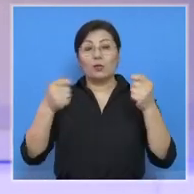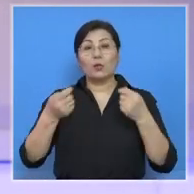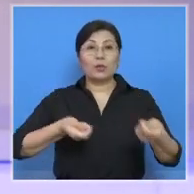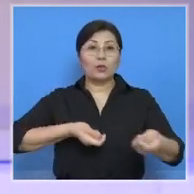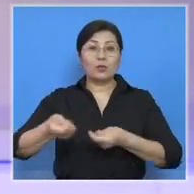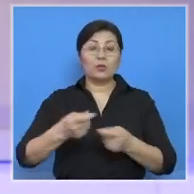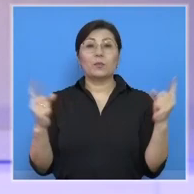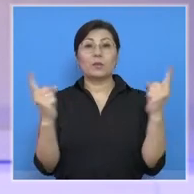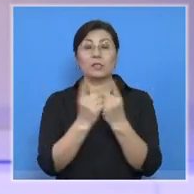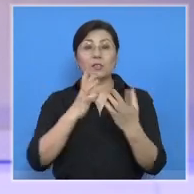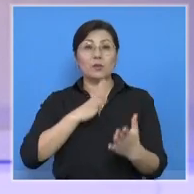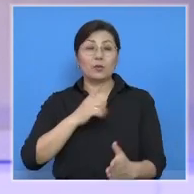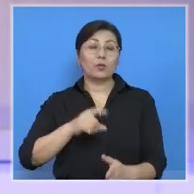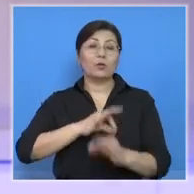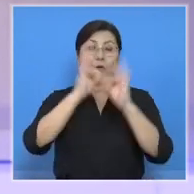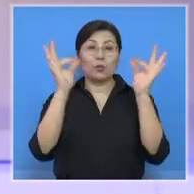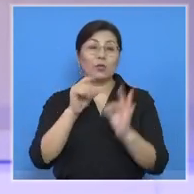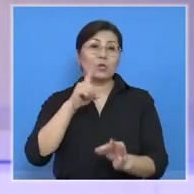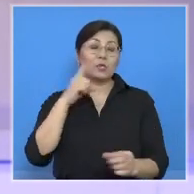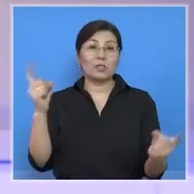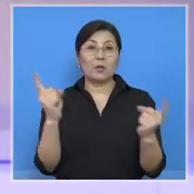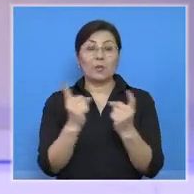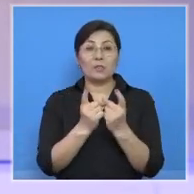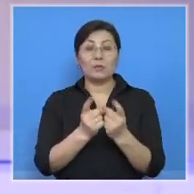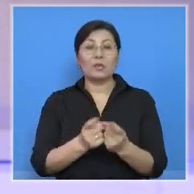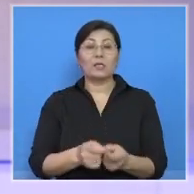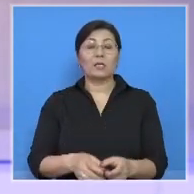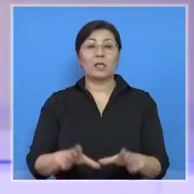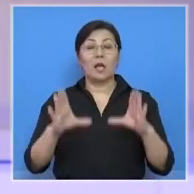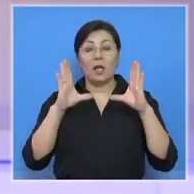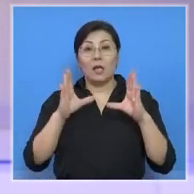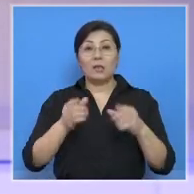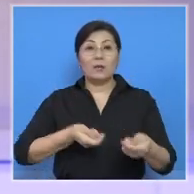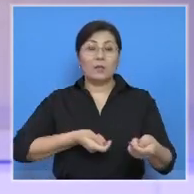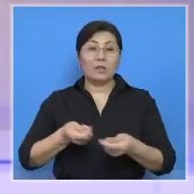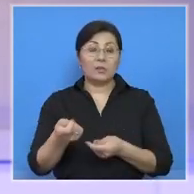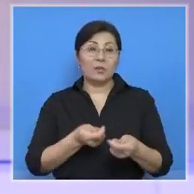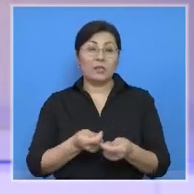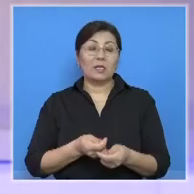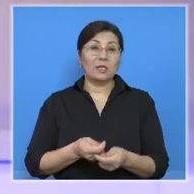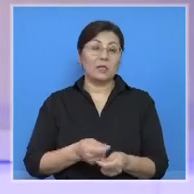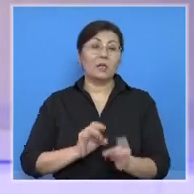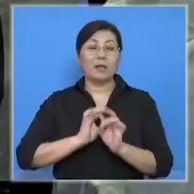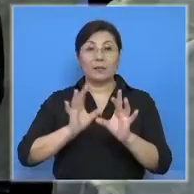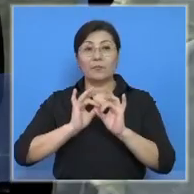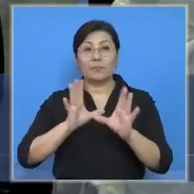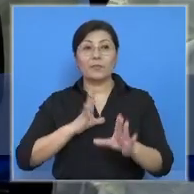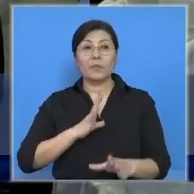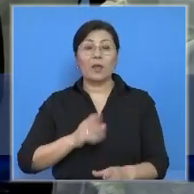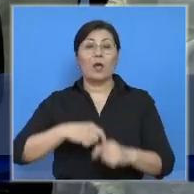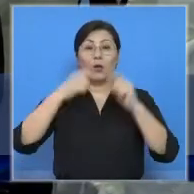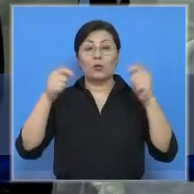өтті. Өнерлі жастардың басын қосқан жиында дин қызметкерлері той өткізудің әдебі мен маңызына тоқталды. Той